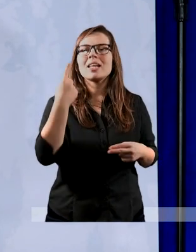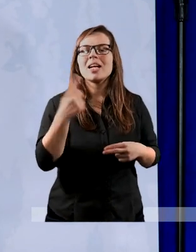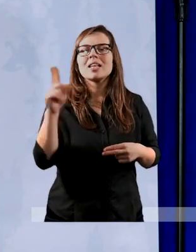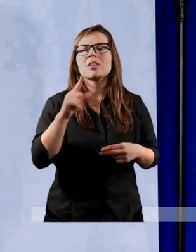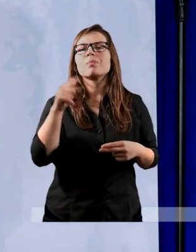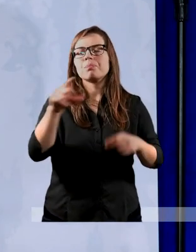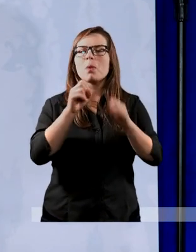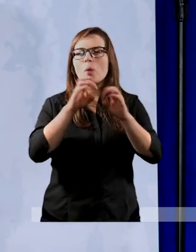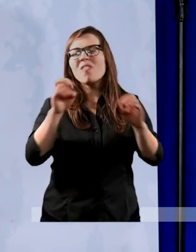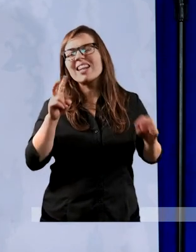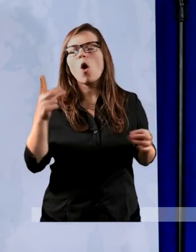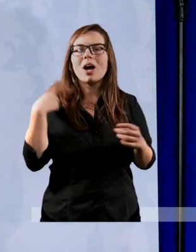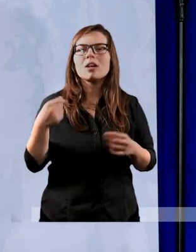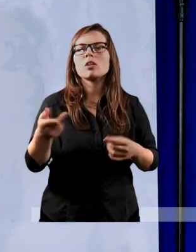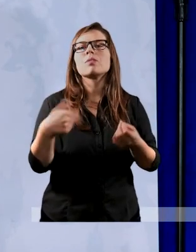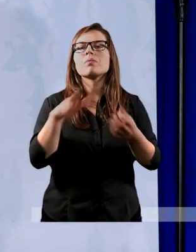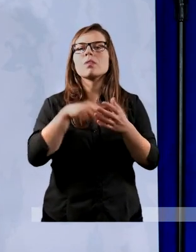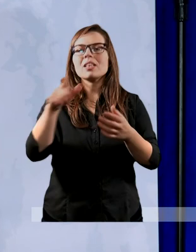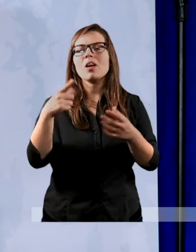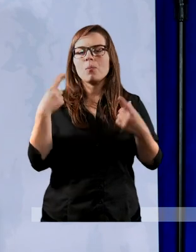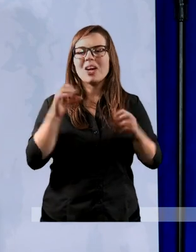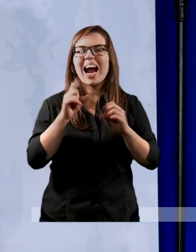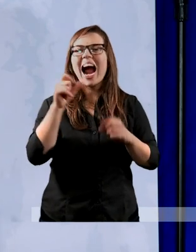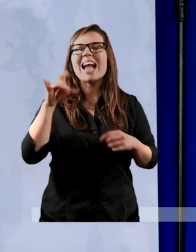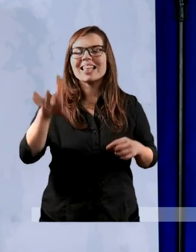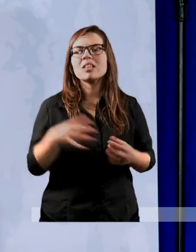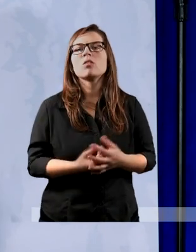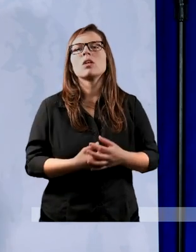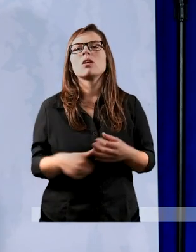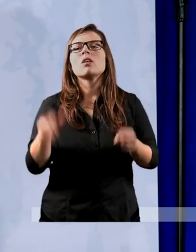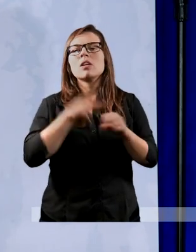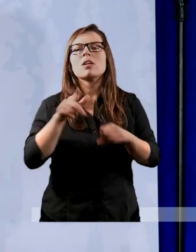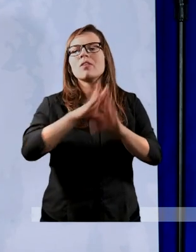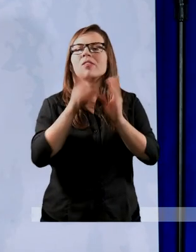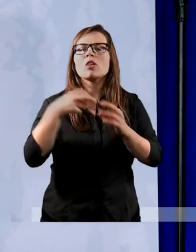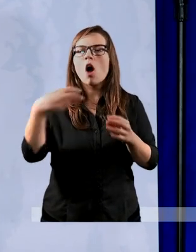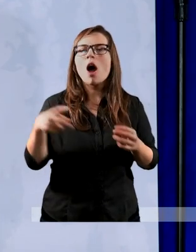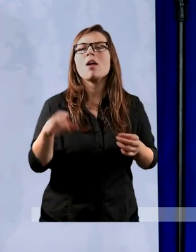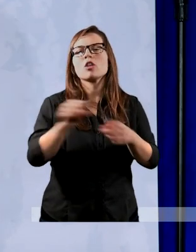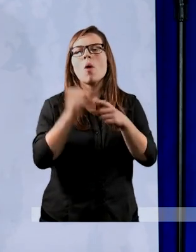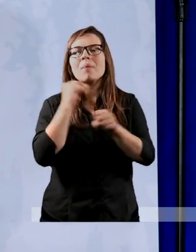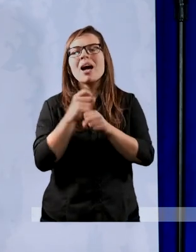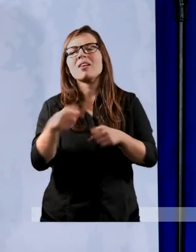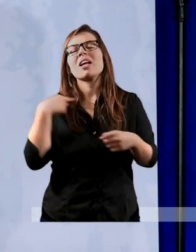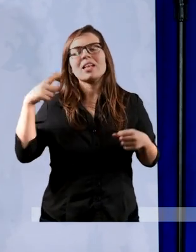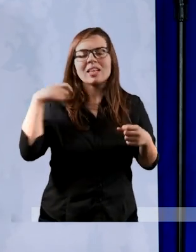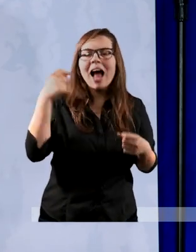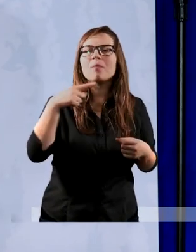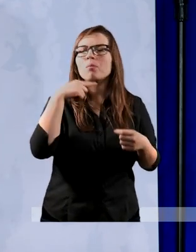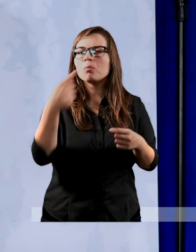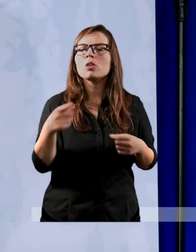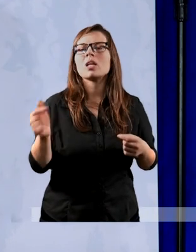z drugich reżyserek od obsady, od castingu, za którą wcześniej chodziłam, prosząc o pracę i nagle